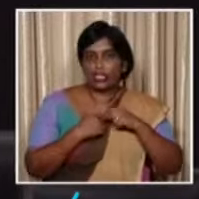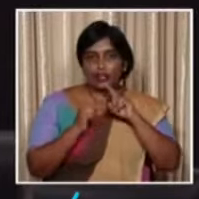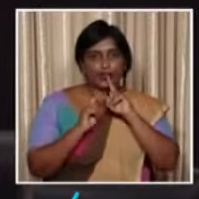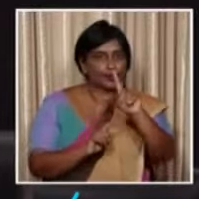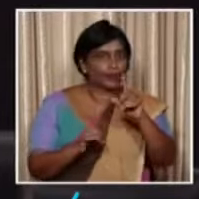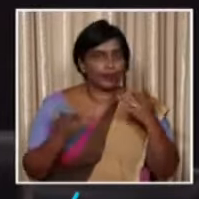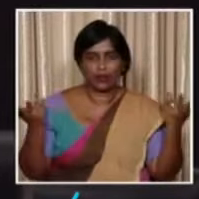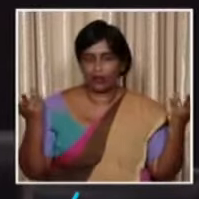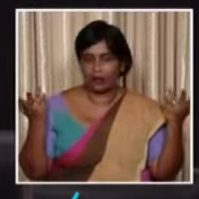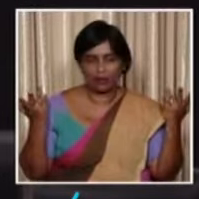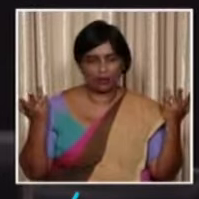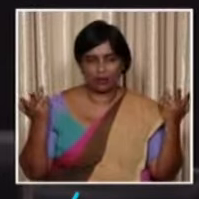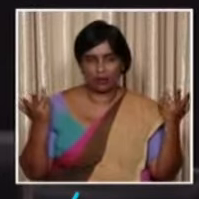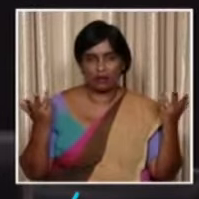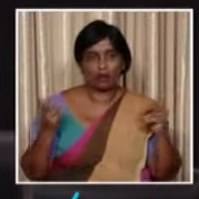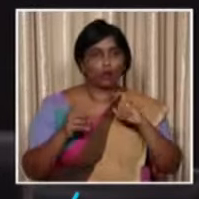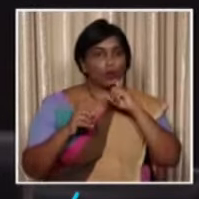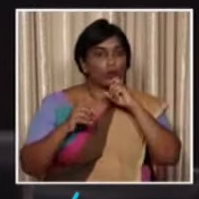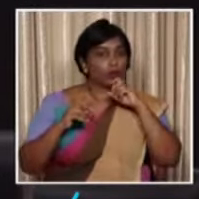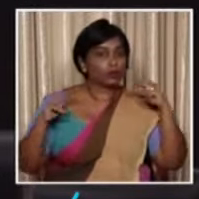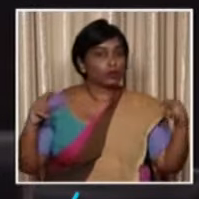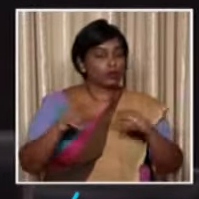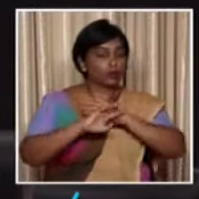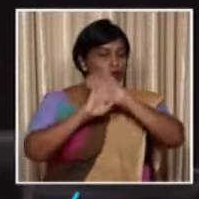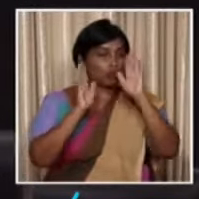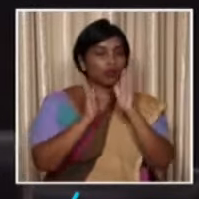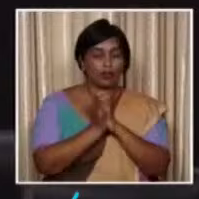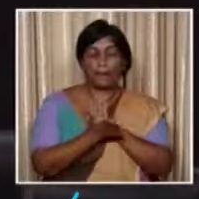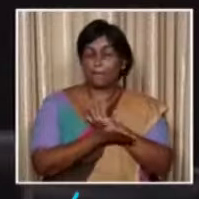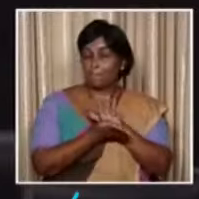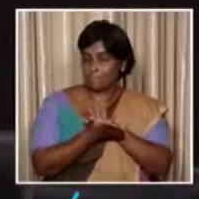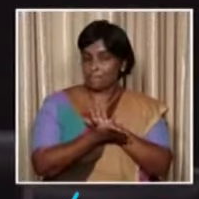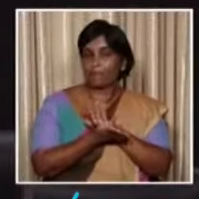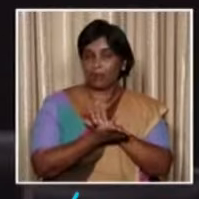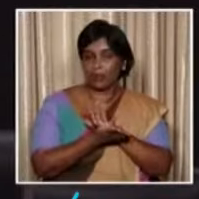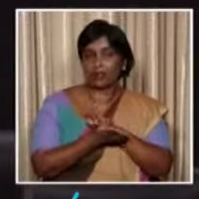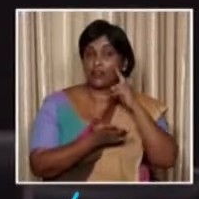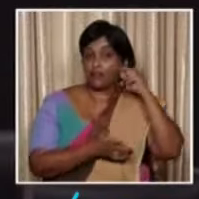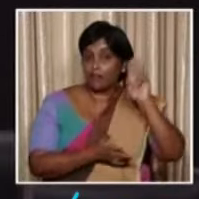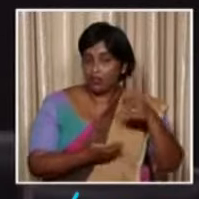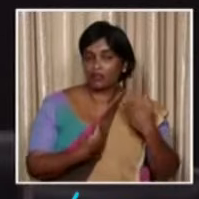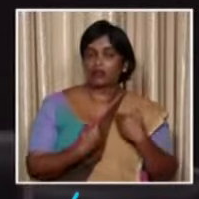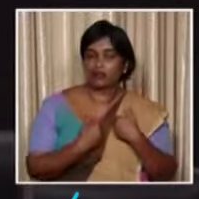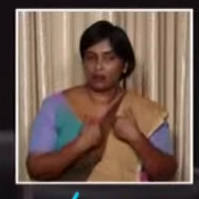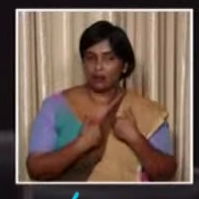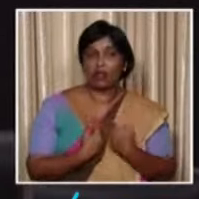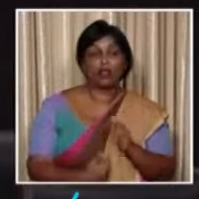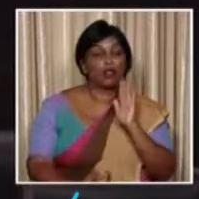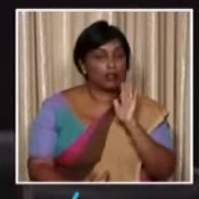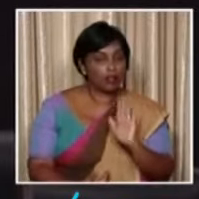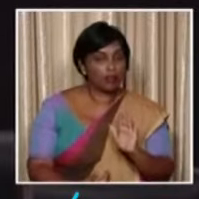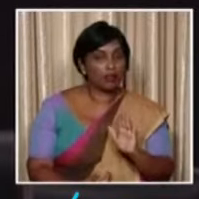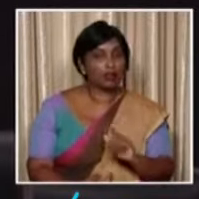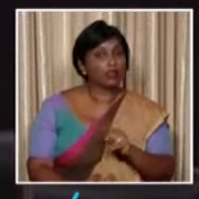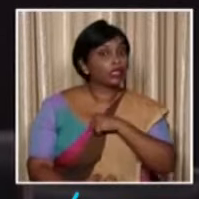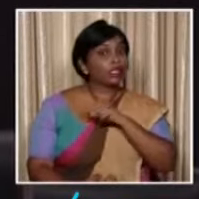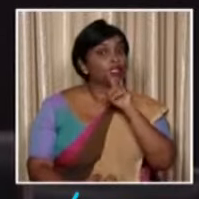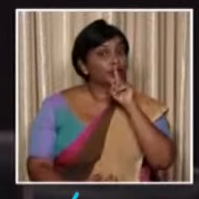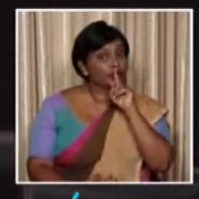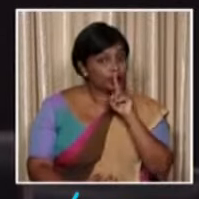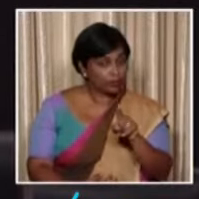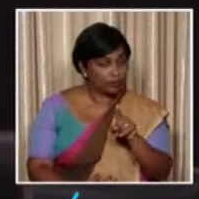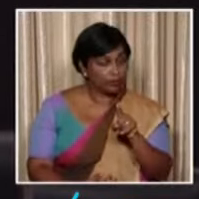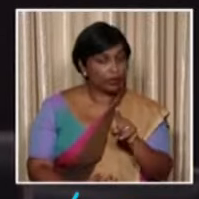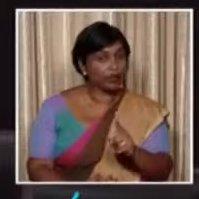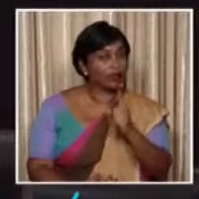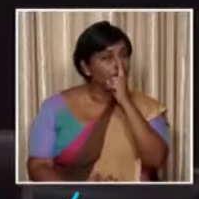ने अधिकरण पद्धति प्रदेवत पहदिली विश्वासयक अपिट तियेनो हबैई मम एतनदी किव्वा